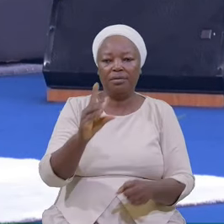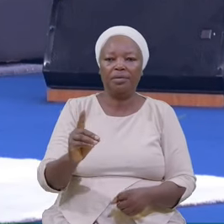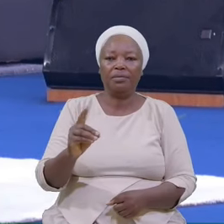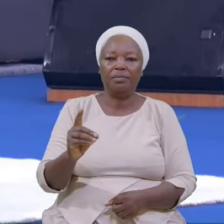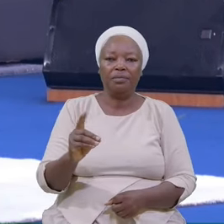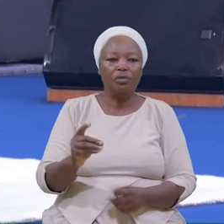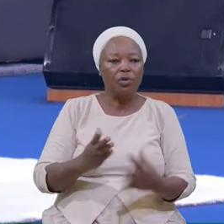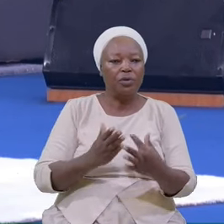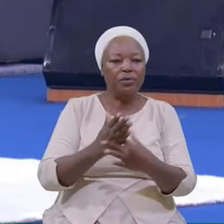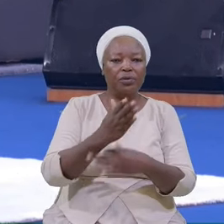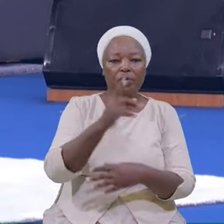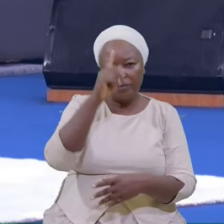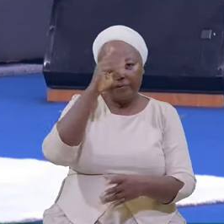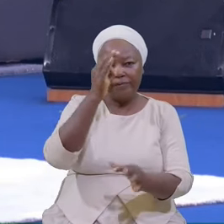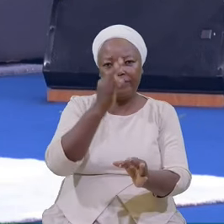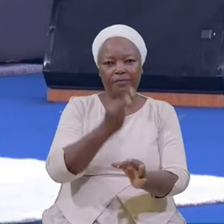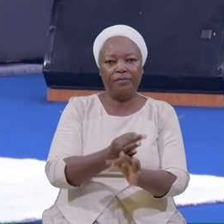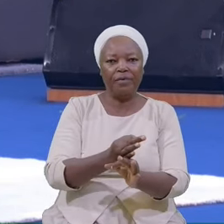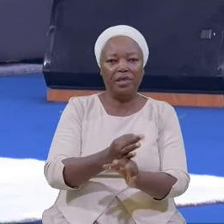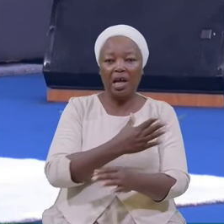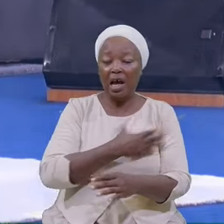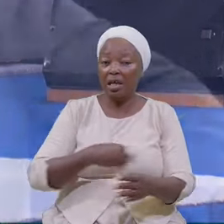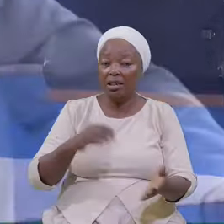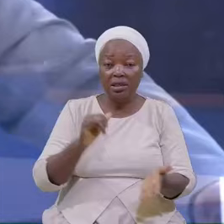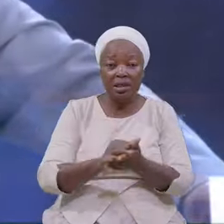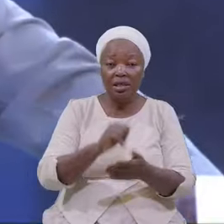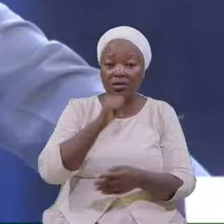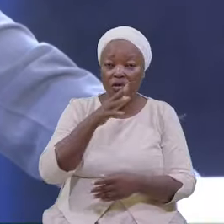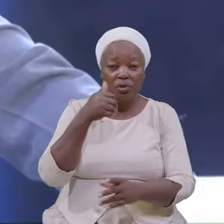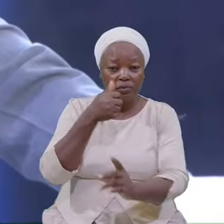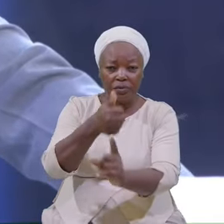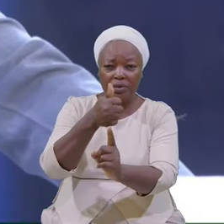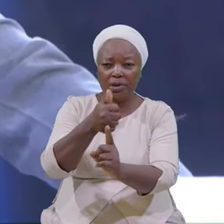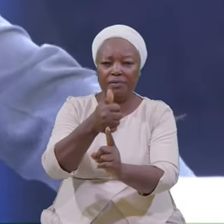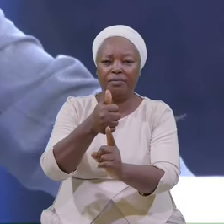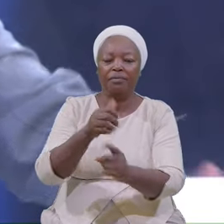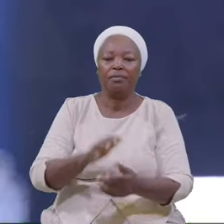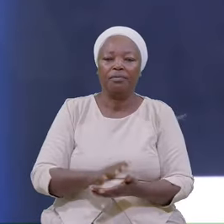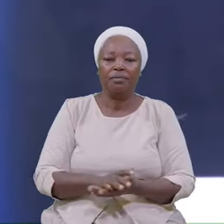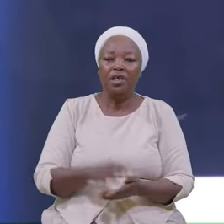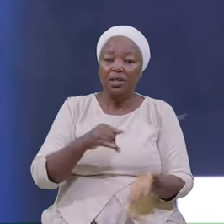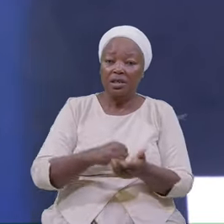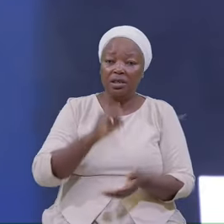sauvés. Par le moyen de la foi. Et cela ne vient pas de vous.